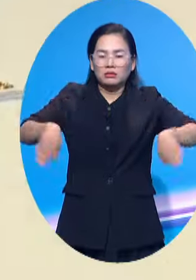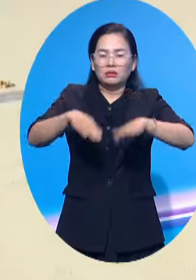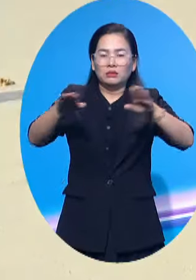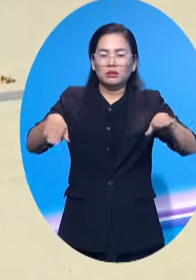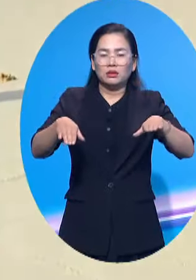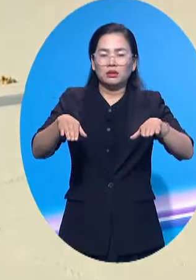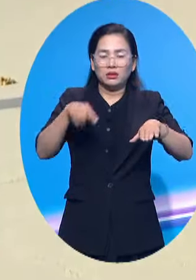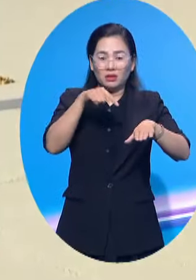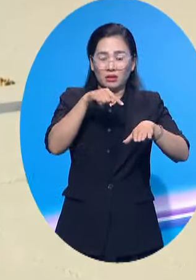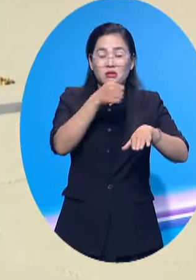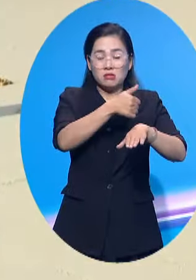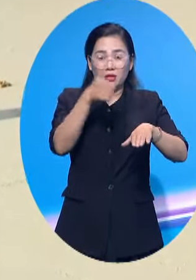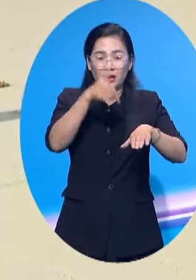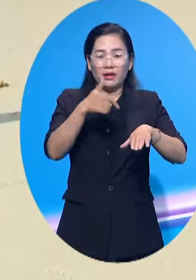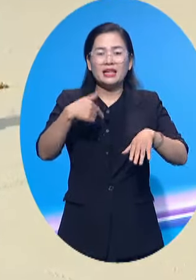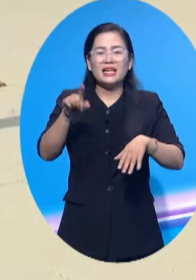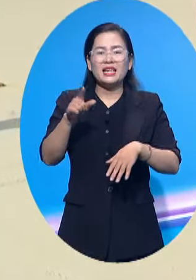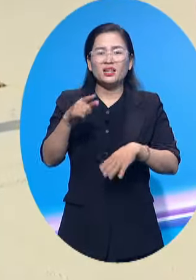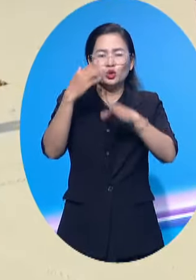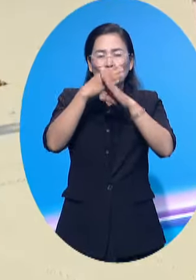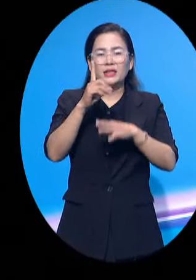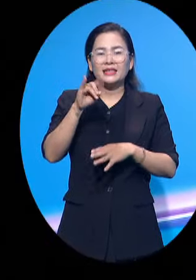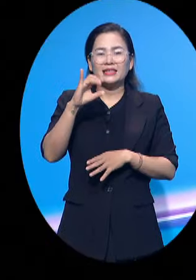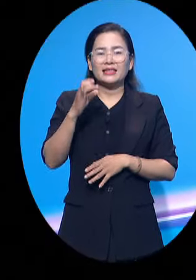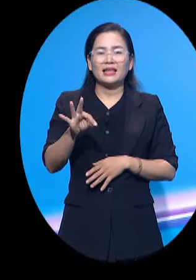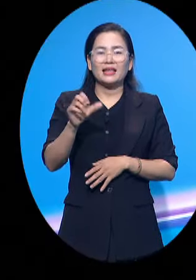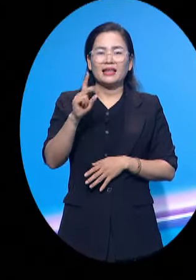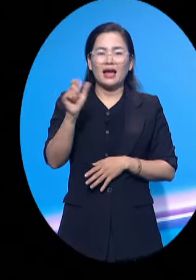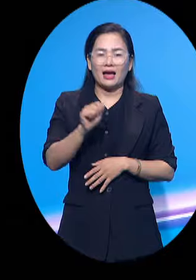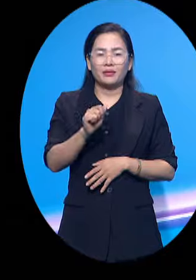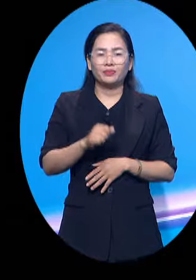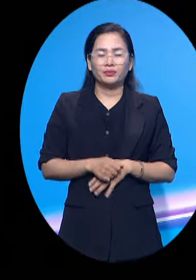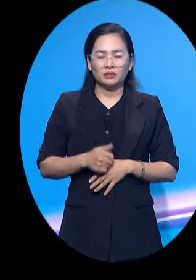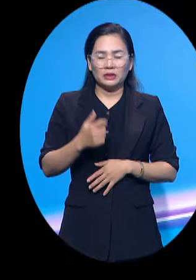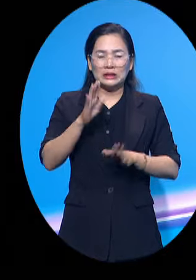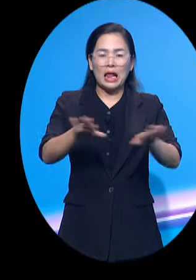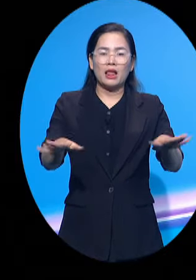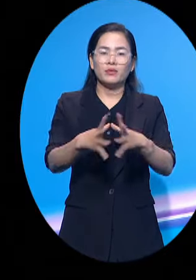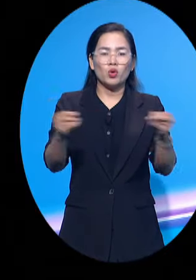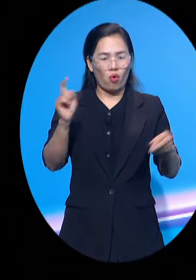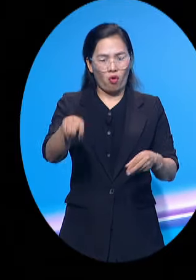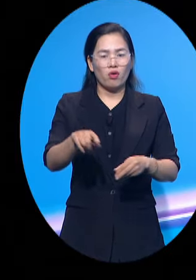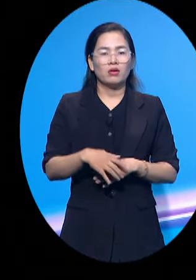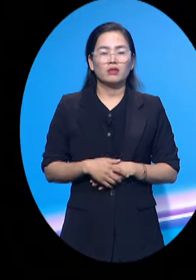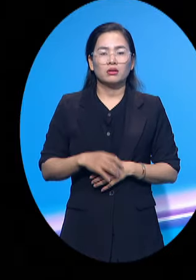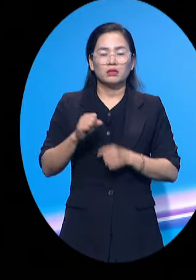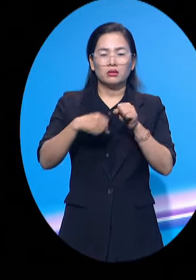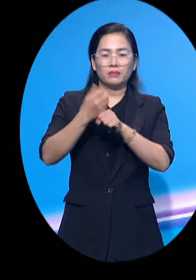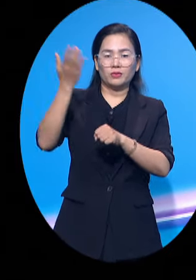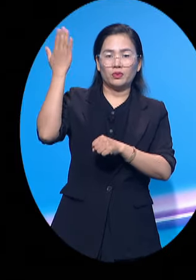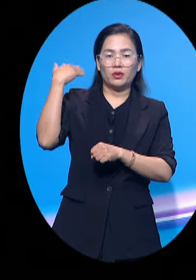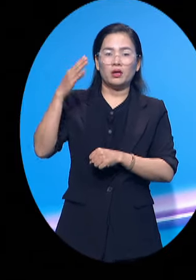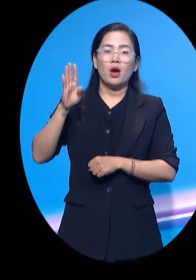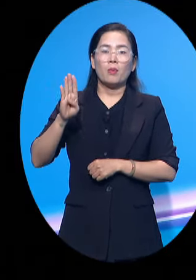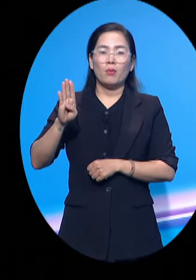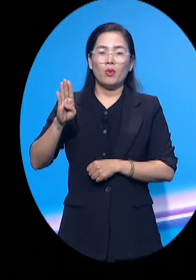tả. Nhà chức trách đã vớt được thi thể của 94 người thiệt mạng, trong số này có nhiều trẻ em. Kể từ cuối năm ngoái, Mozambique và